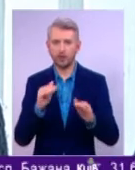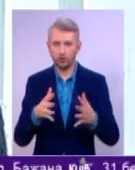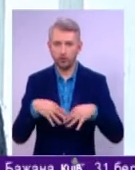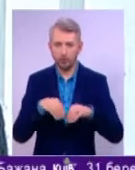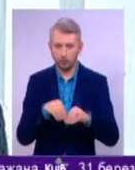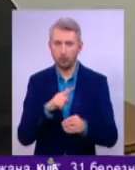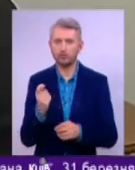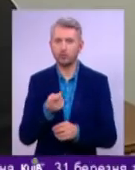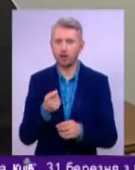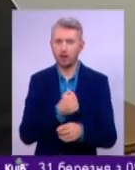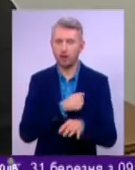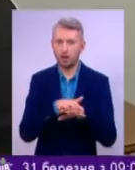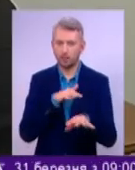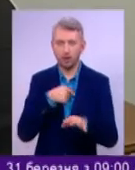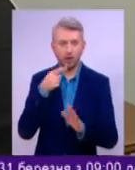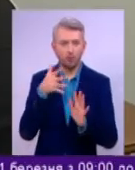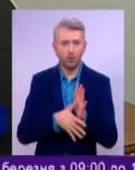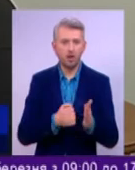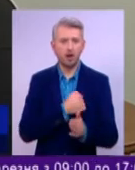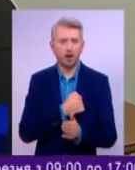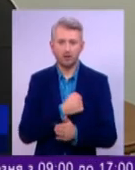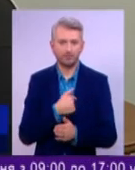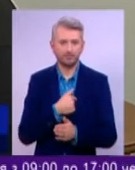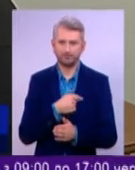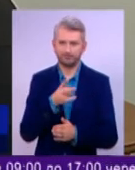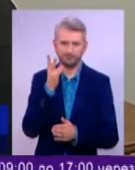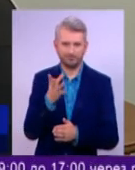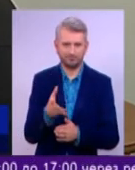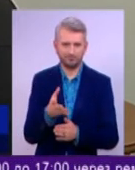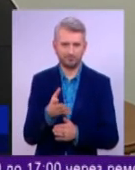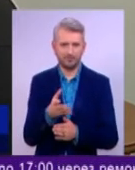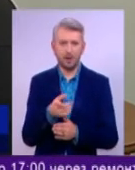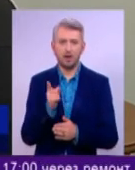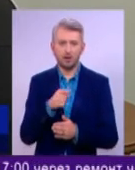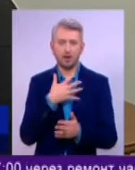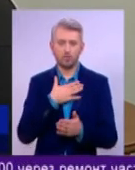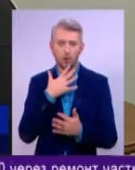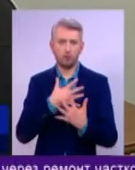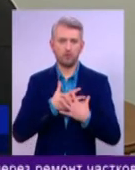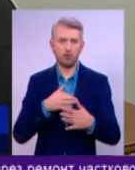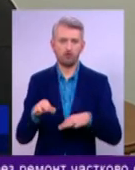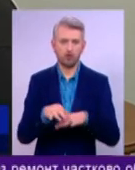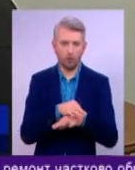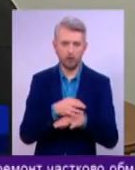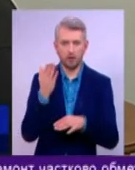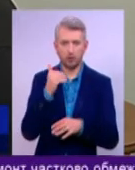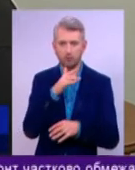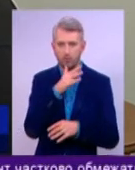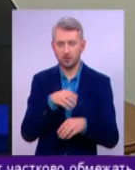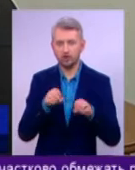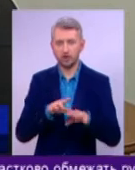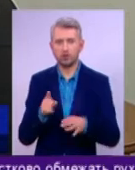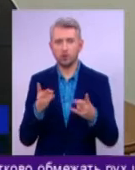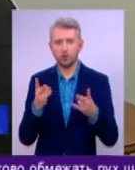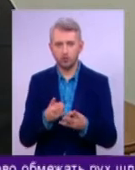саме армія. Я зрозумів, що в армію мені йти вже не варіант. І тоді, значить, ми з моєю любимою жінкою на той момент решили, что